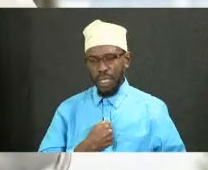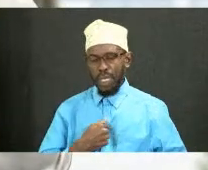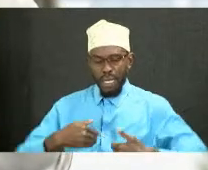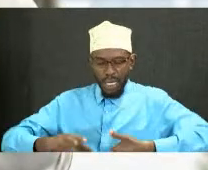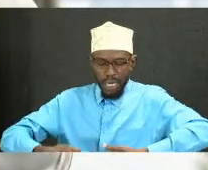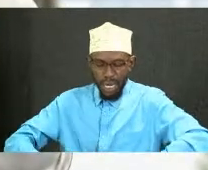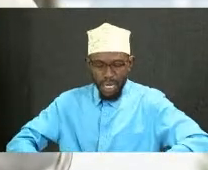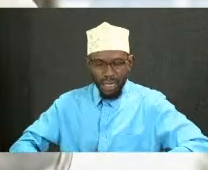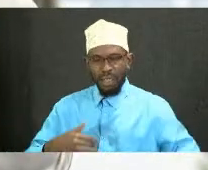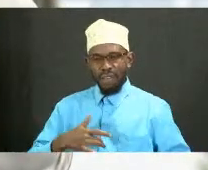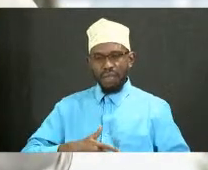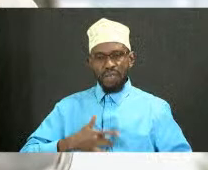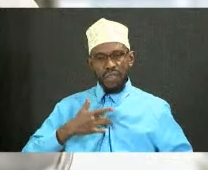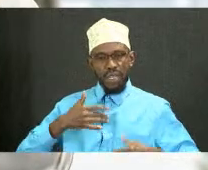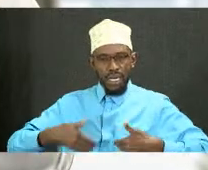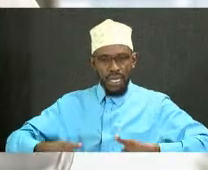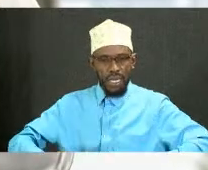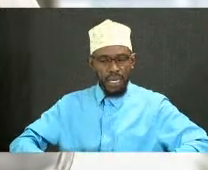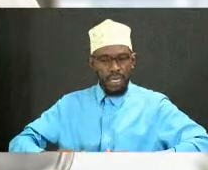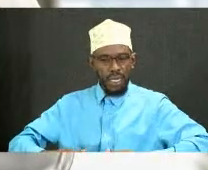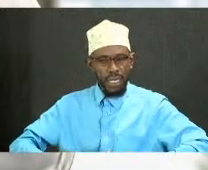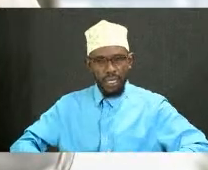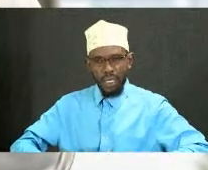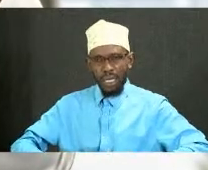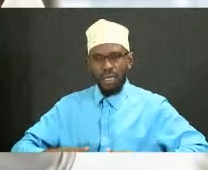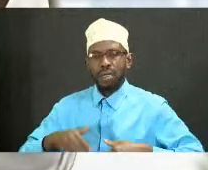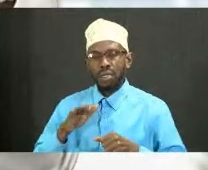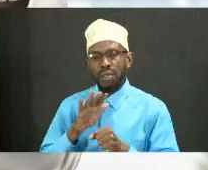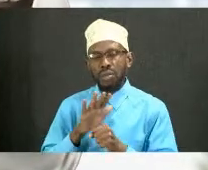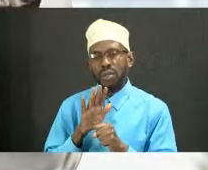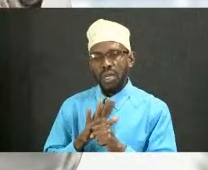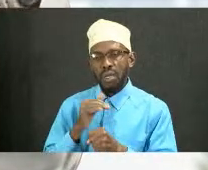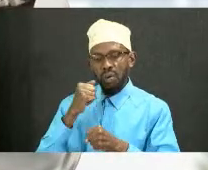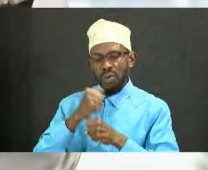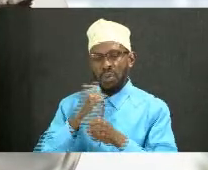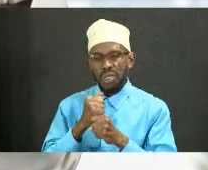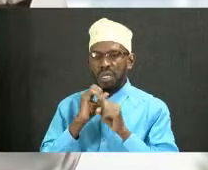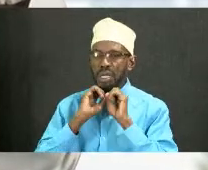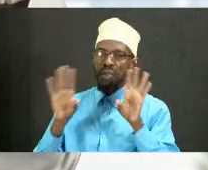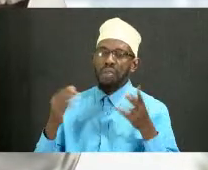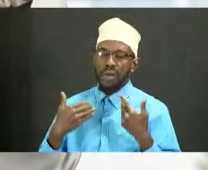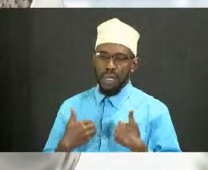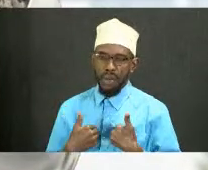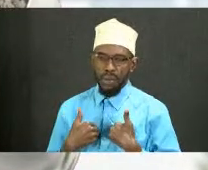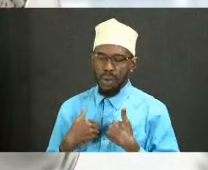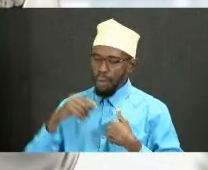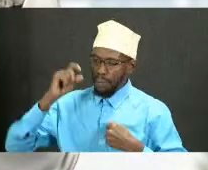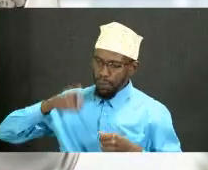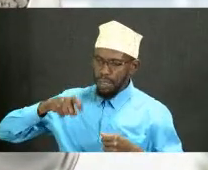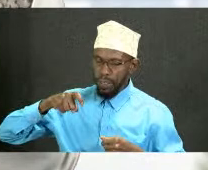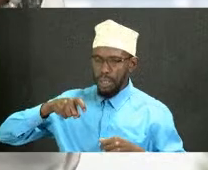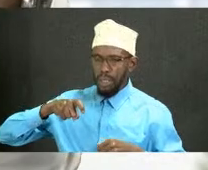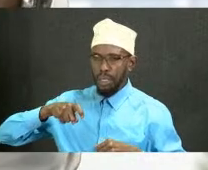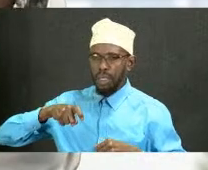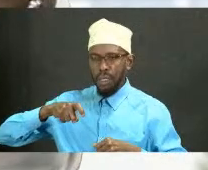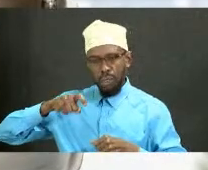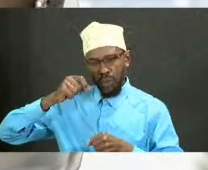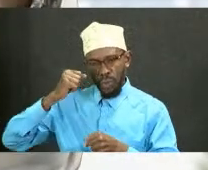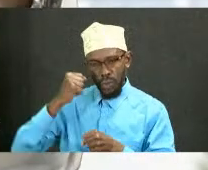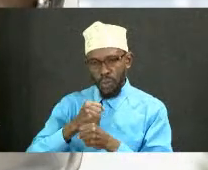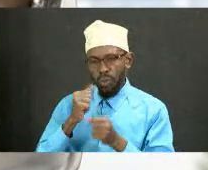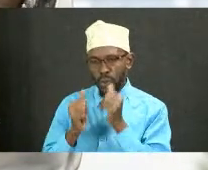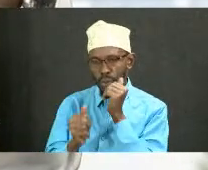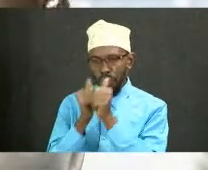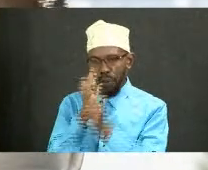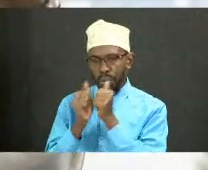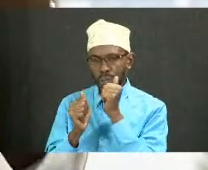nina njaa na kazi imekatika, ni lazima nifanye yale